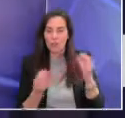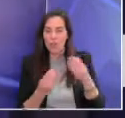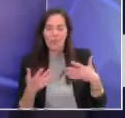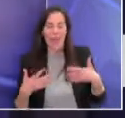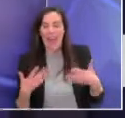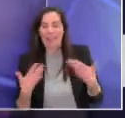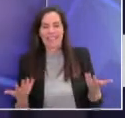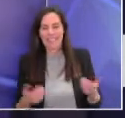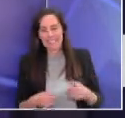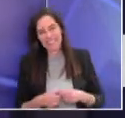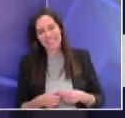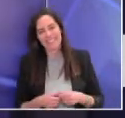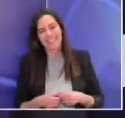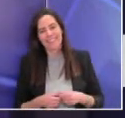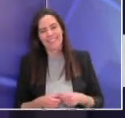מרגש,